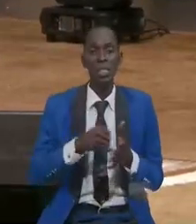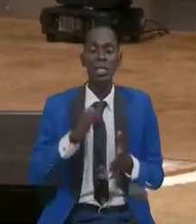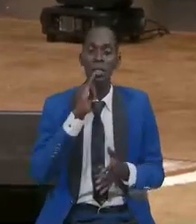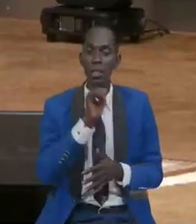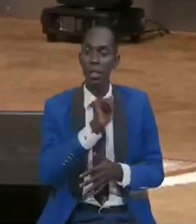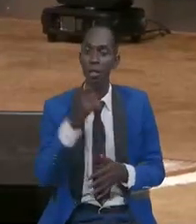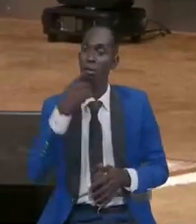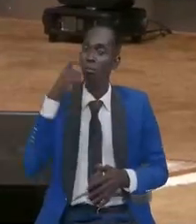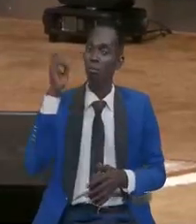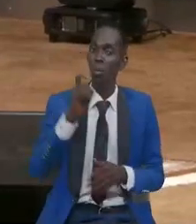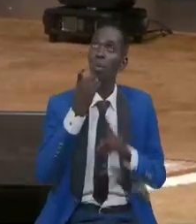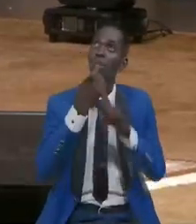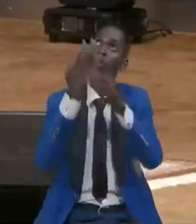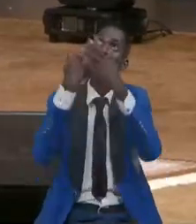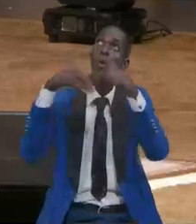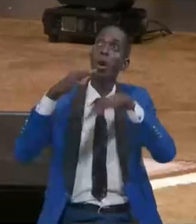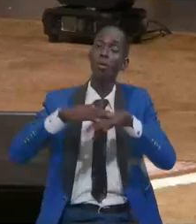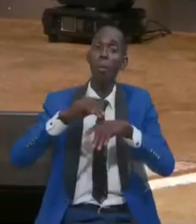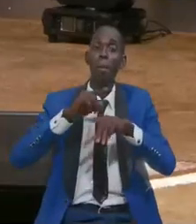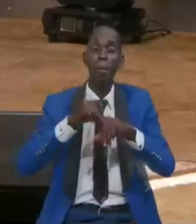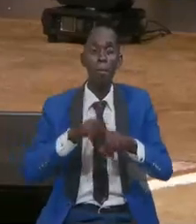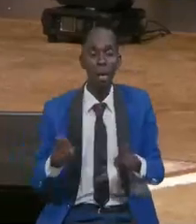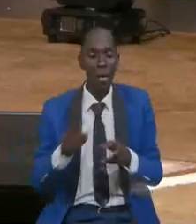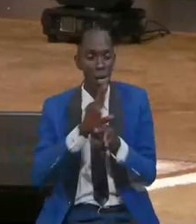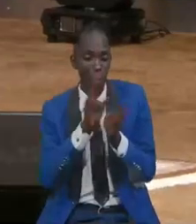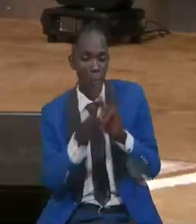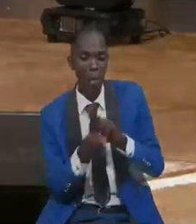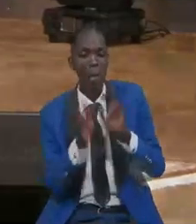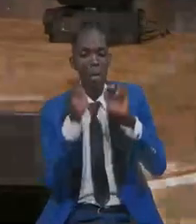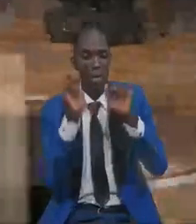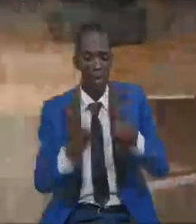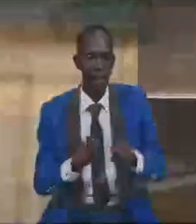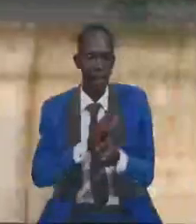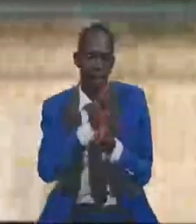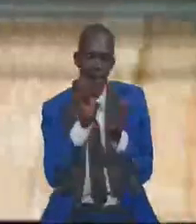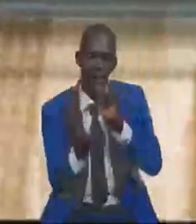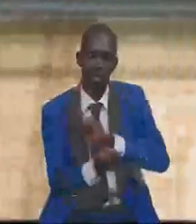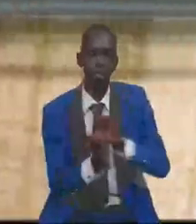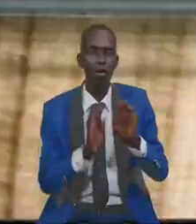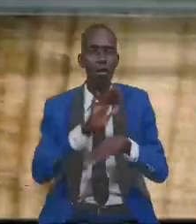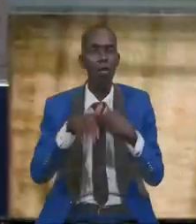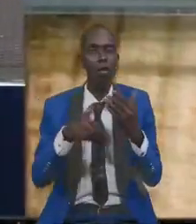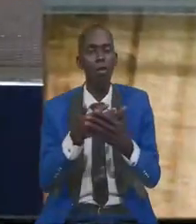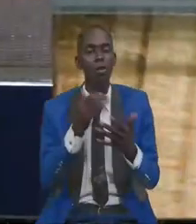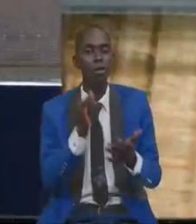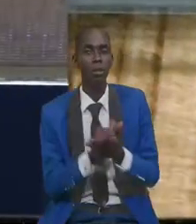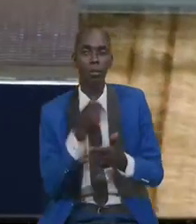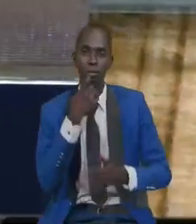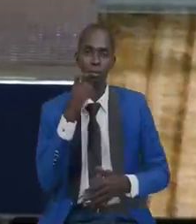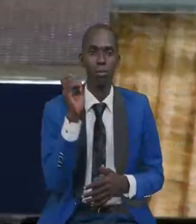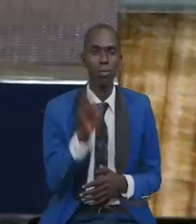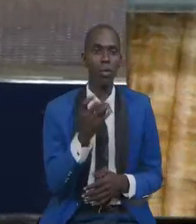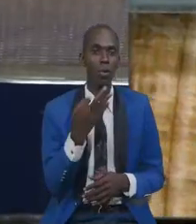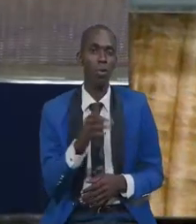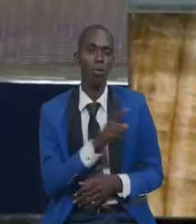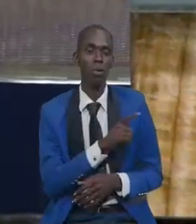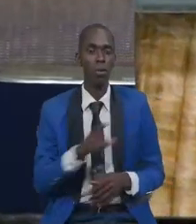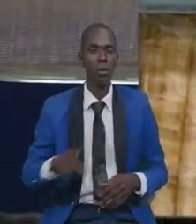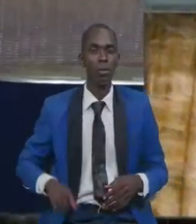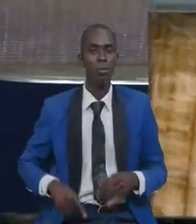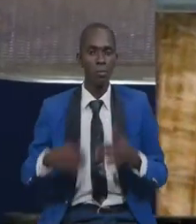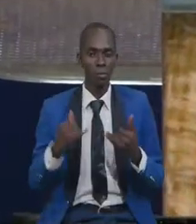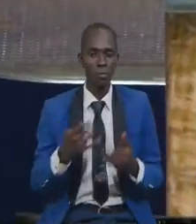ciel, la repentance peut faire changer cela. Cette décision du ciel peut être transformée, peut changer par avec la repentance.